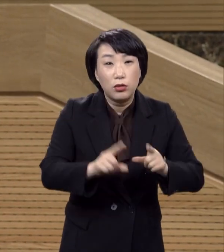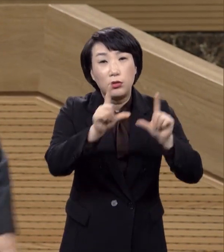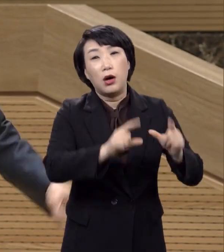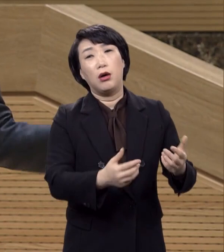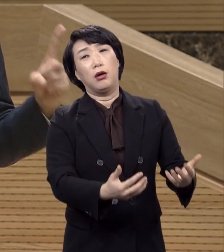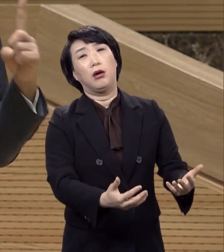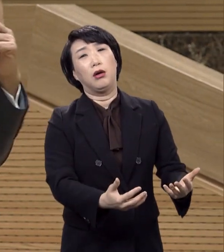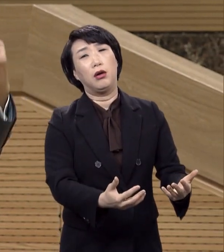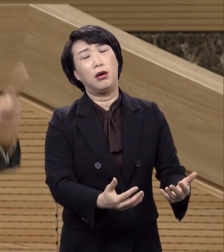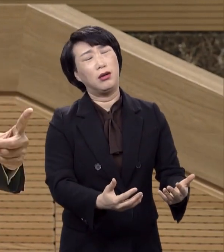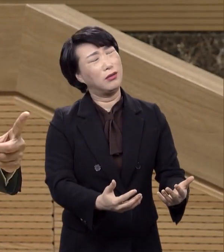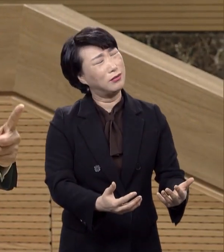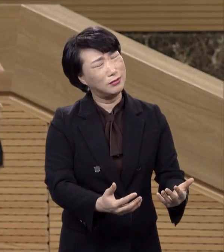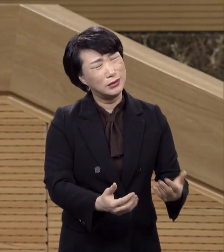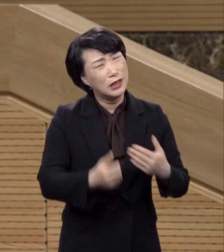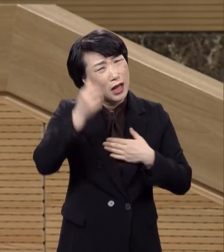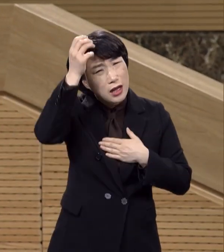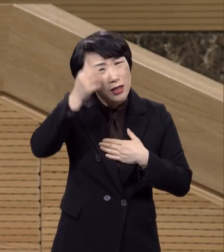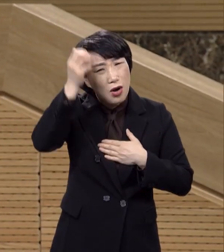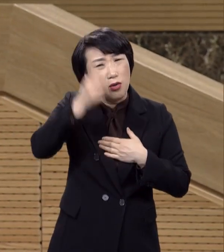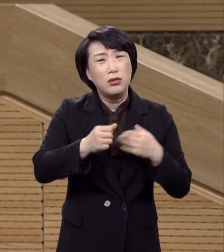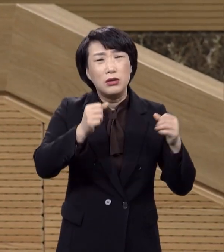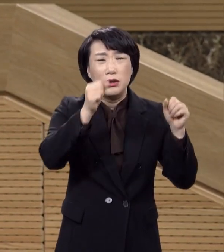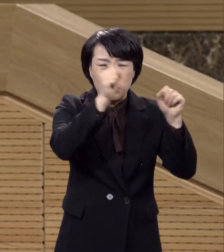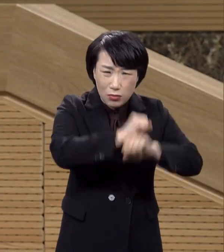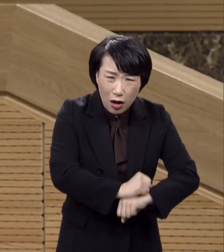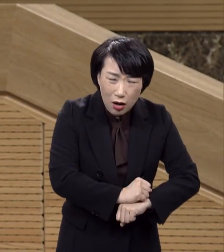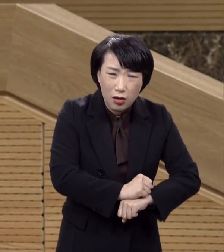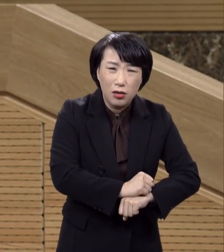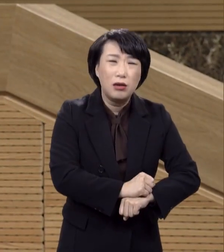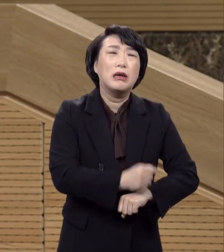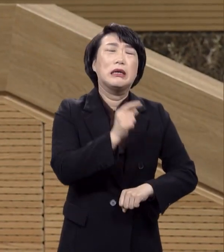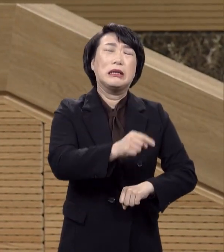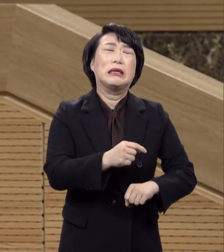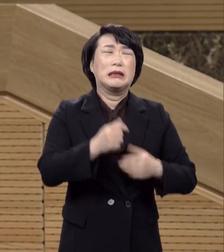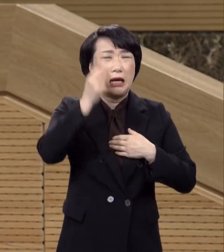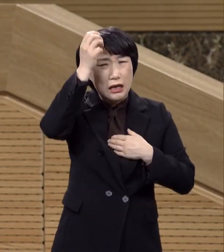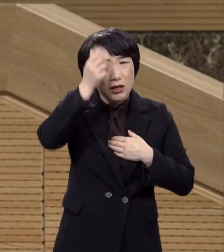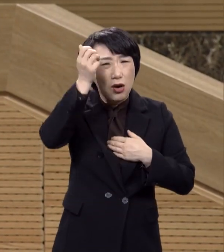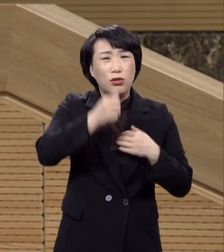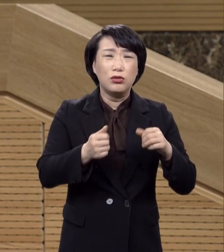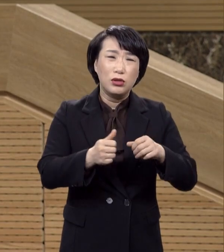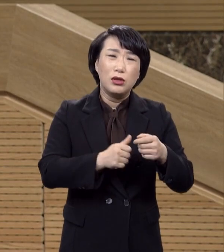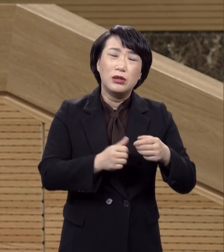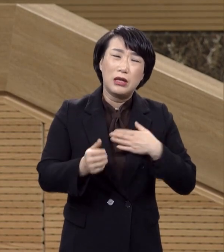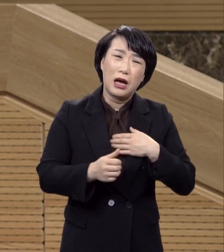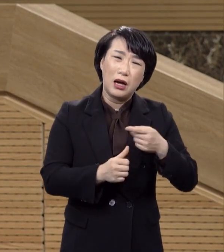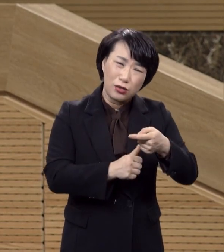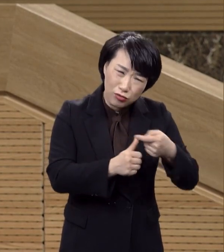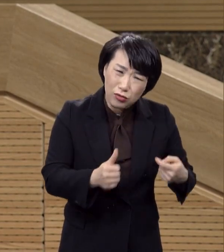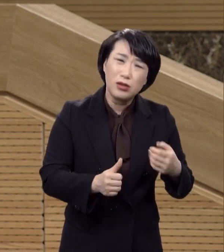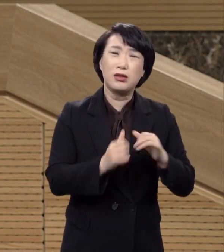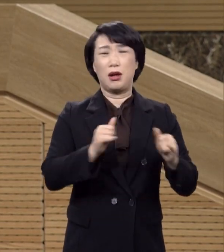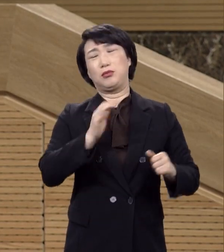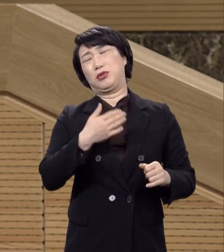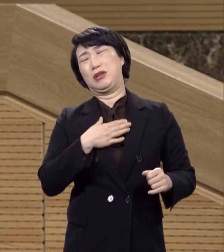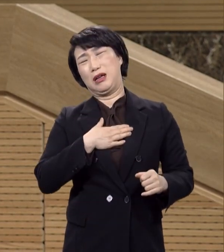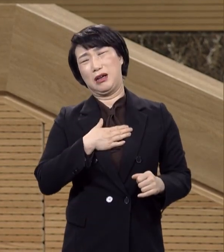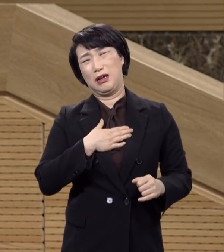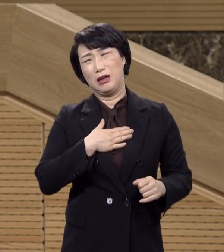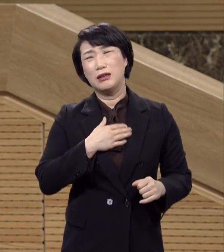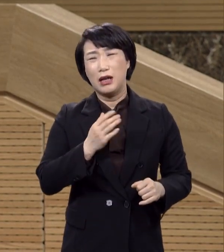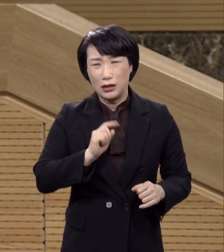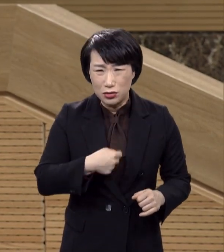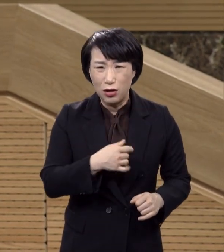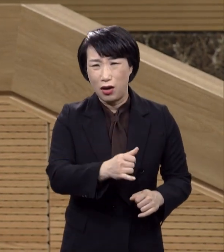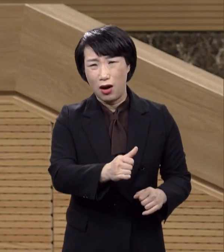산다면 내 영을 무너뜨리고 파괴하는 내 영을 죽이는 내가 적군이 되고 내가